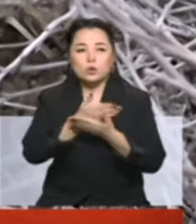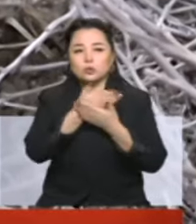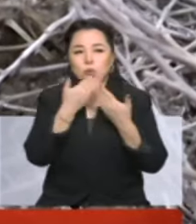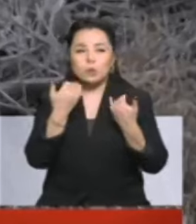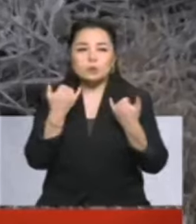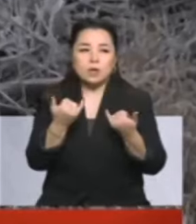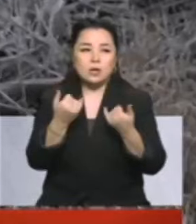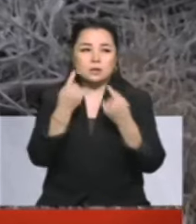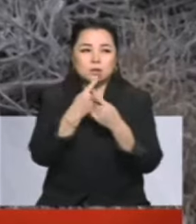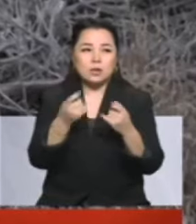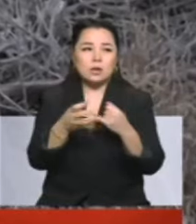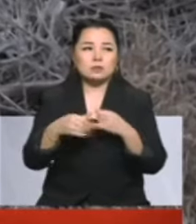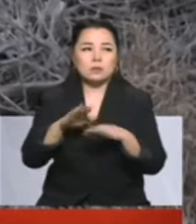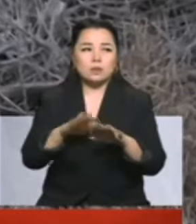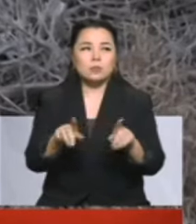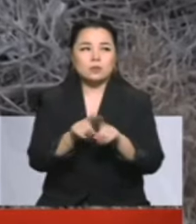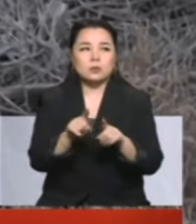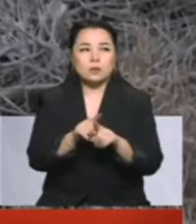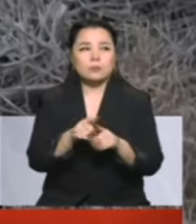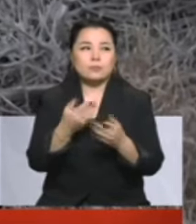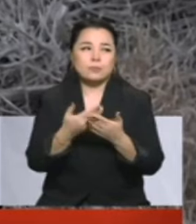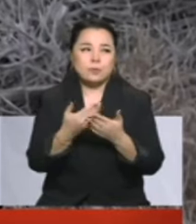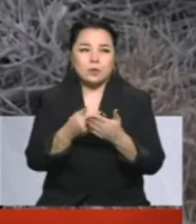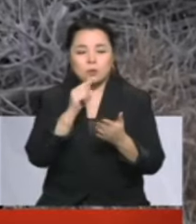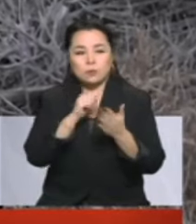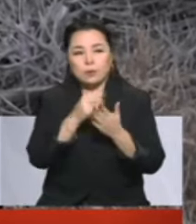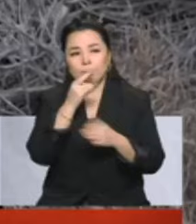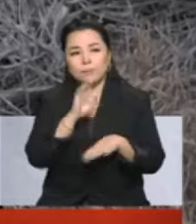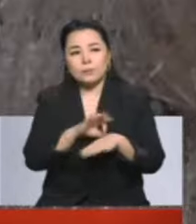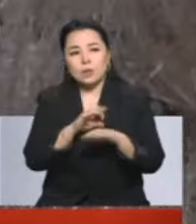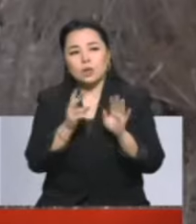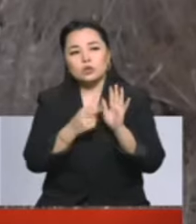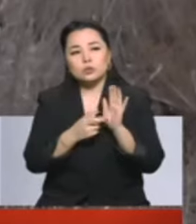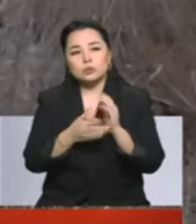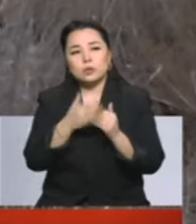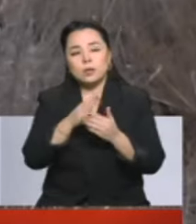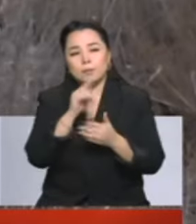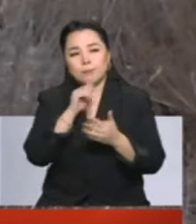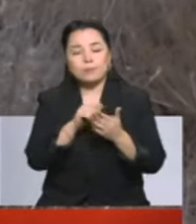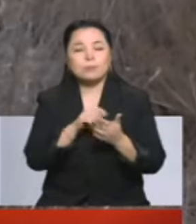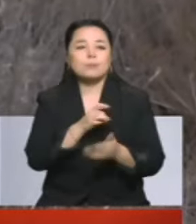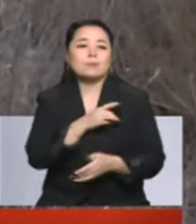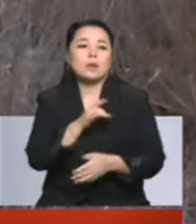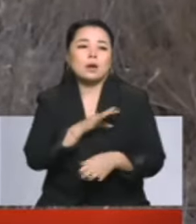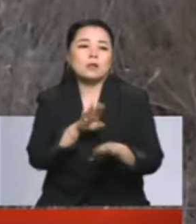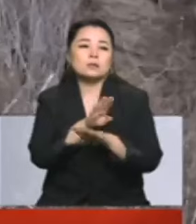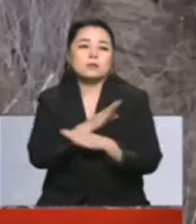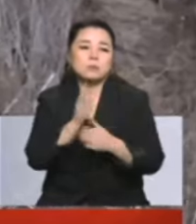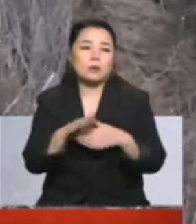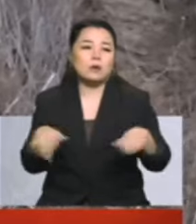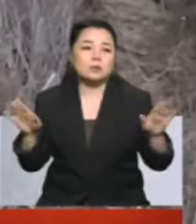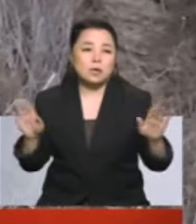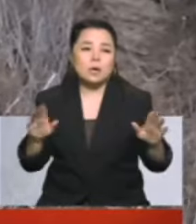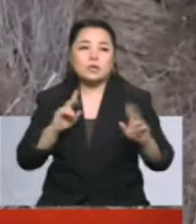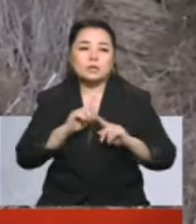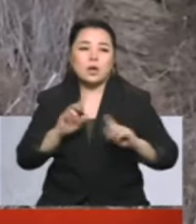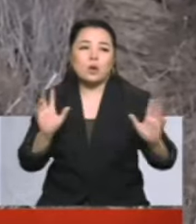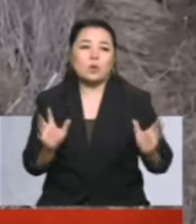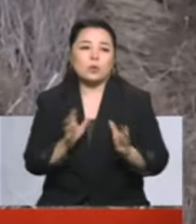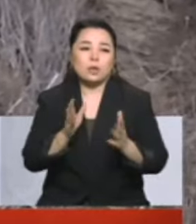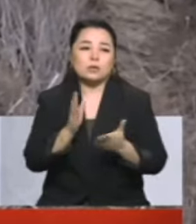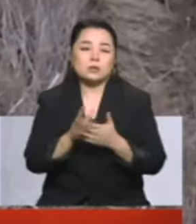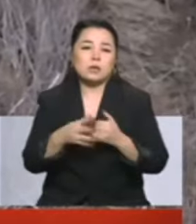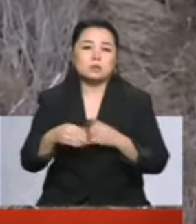жоқ. Айта кетейік, аймақта алдын ала болжам бойынша құс тұмауынан 700-ге жуық аққу қырылып қалды. Қанатылар ерекше қорғалатын